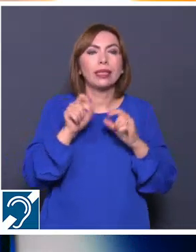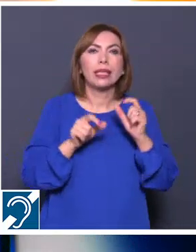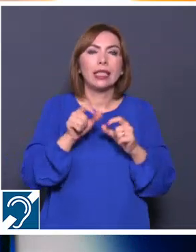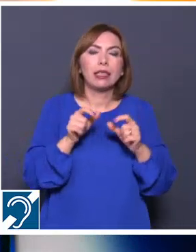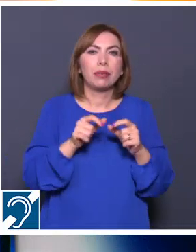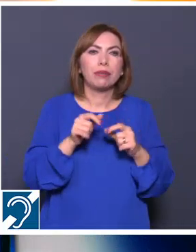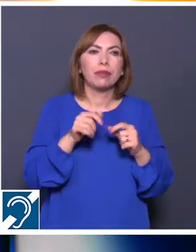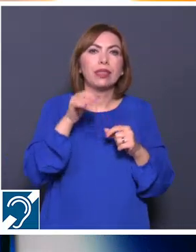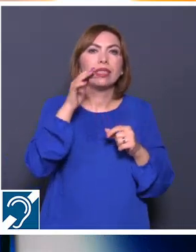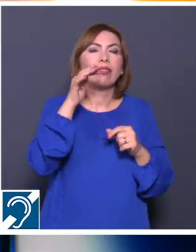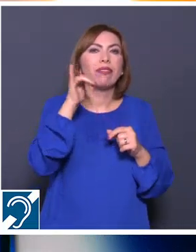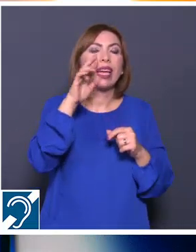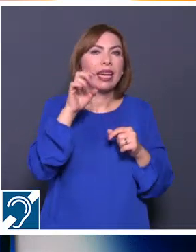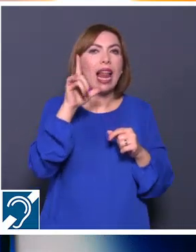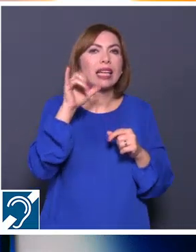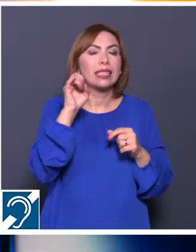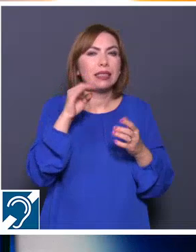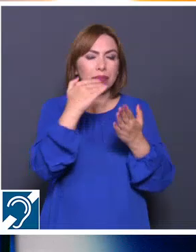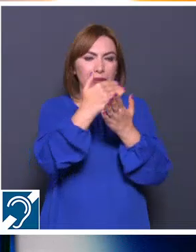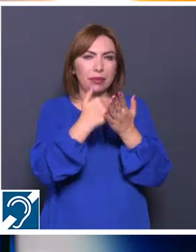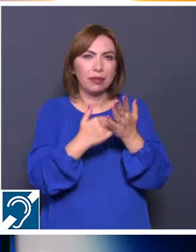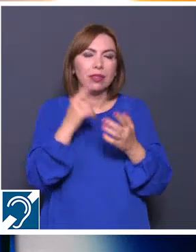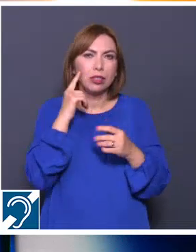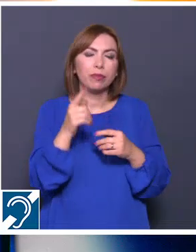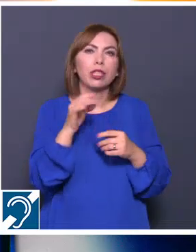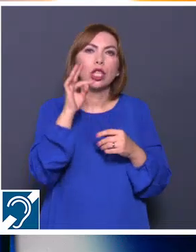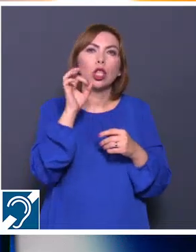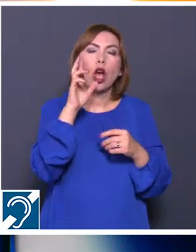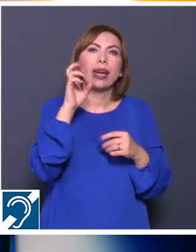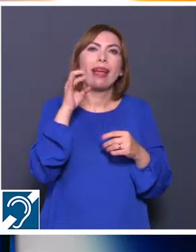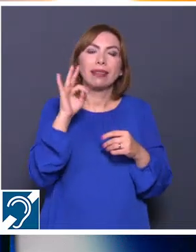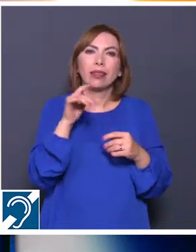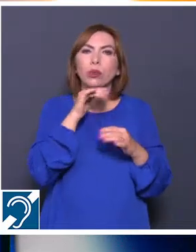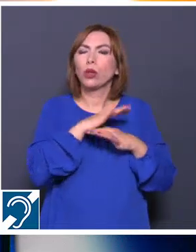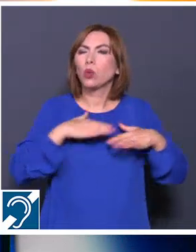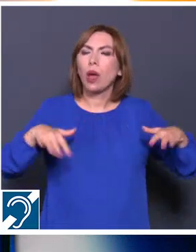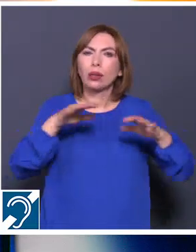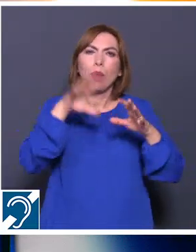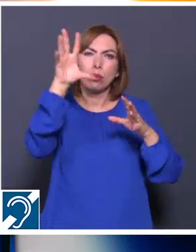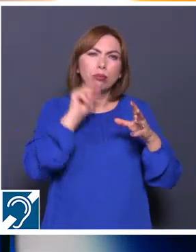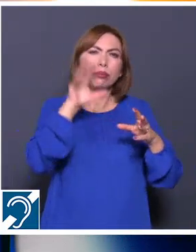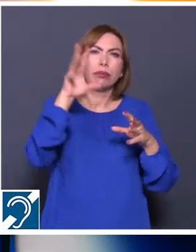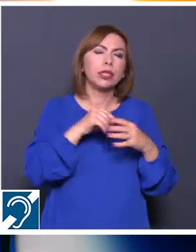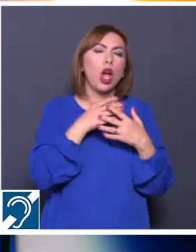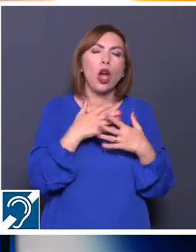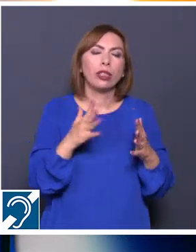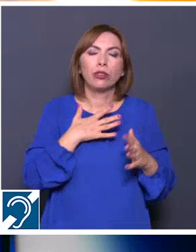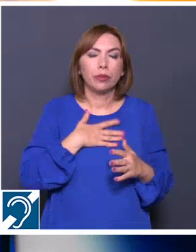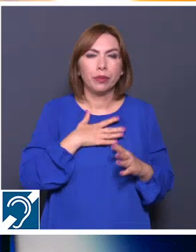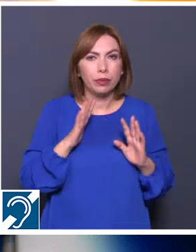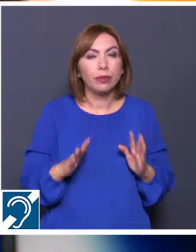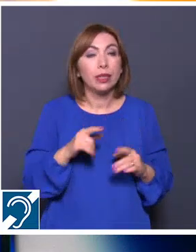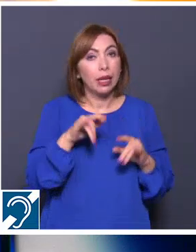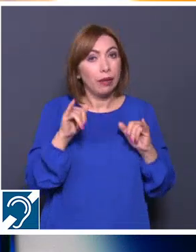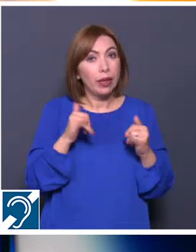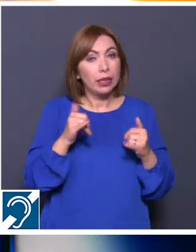despre Filelist. Probabil știți și voi, site-ul de torente unde toată lumea downloada orice își dorea. Vi